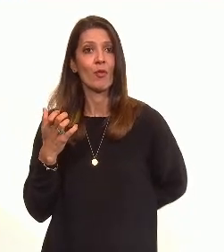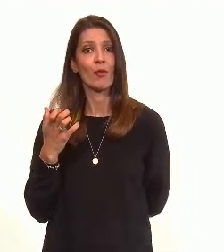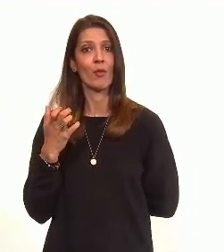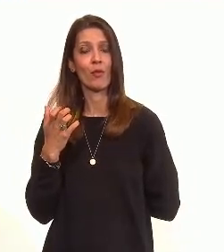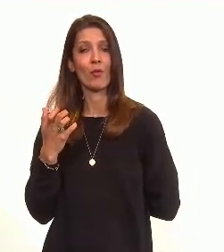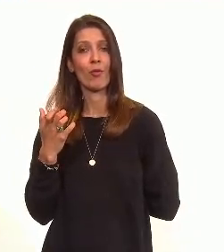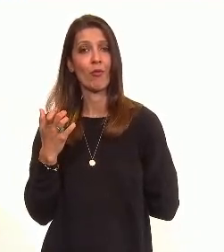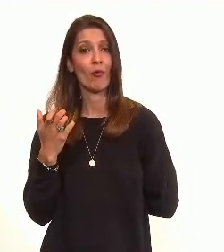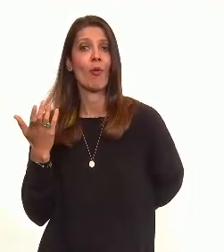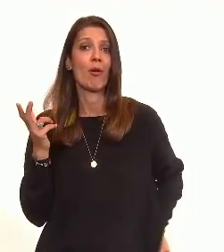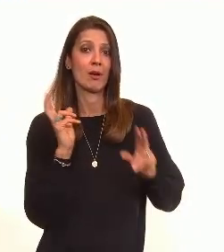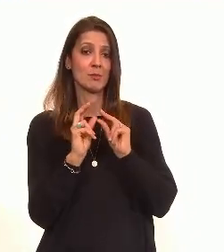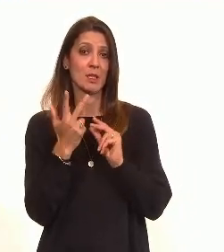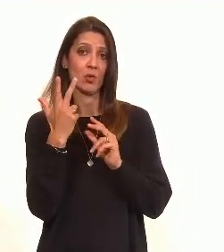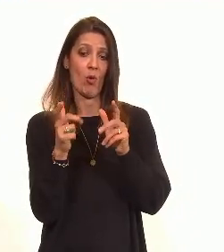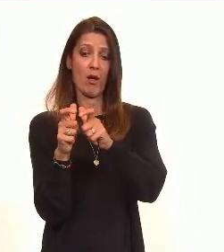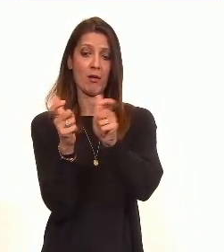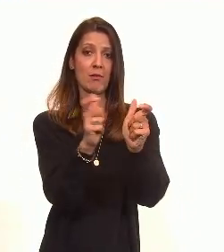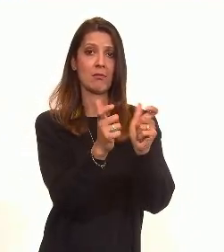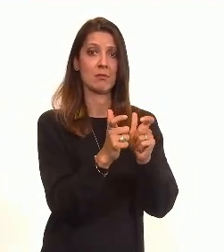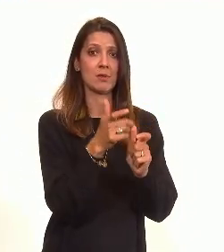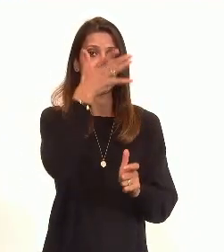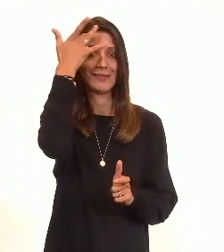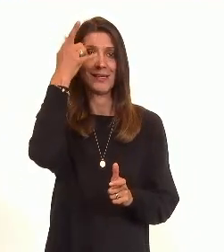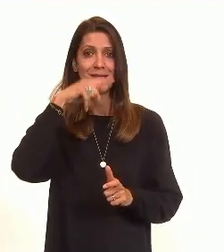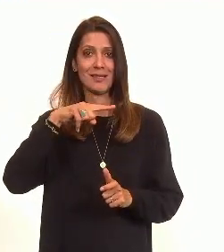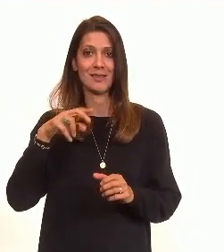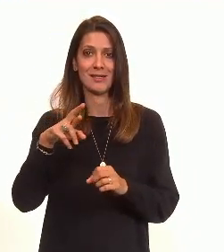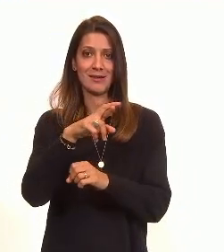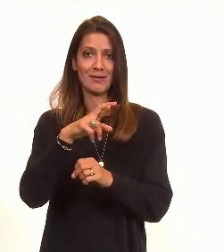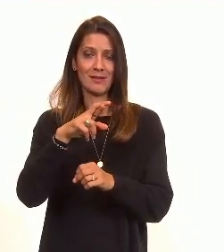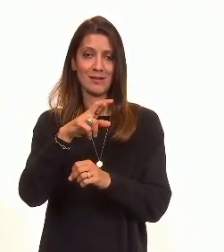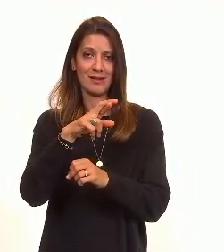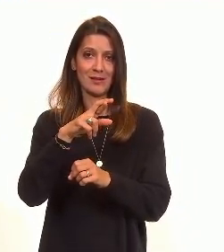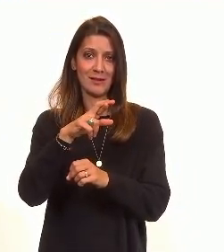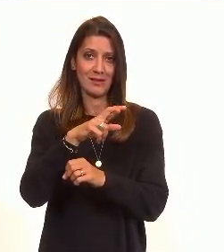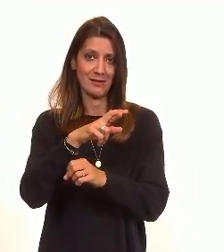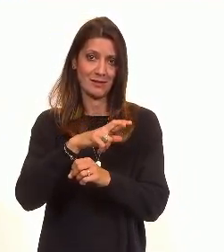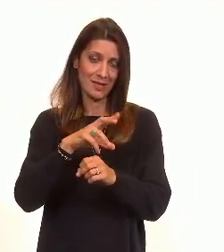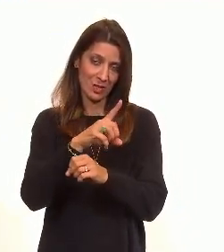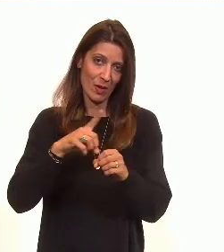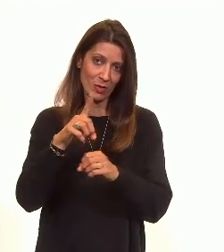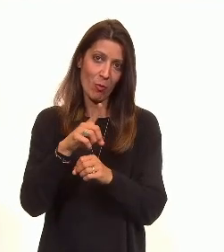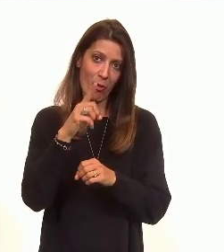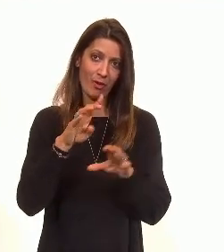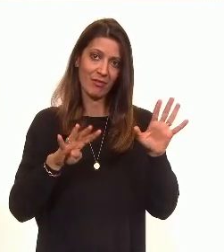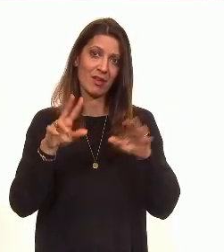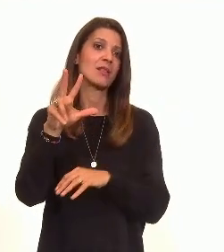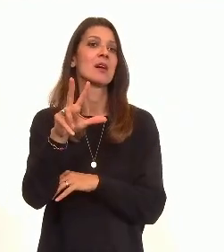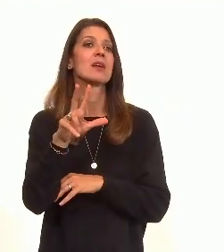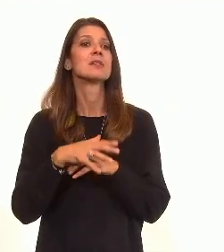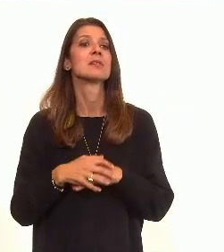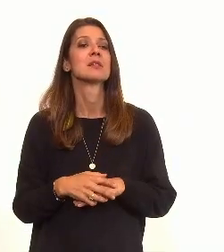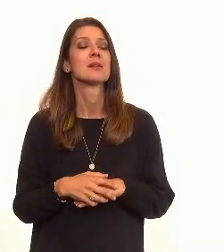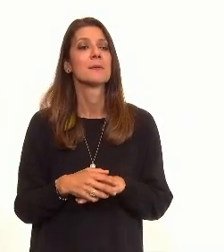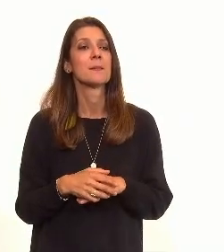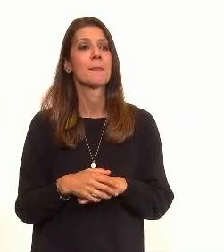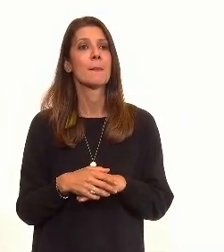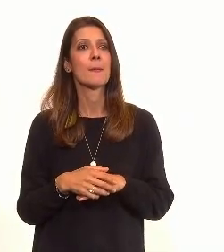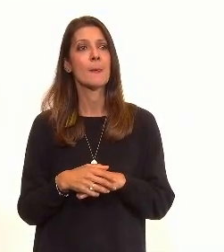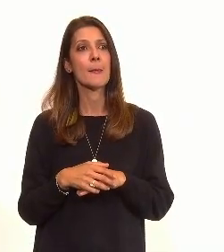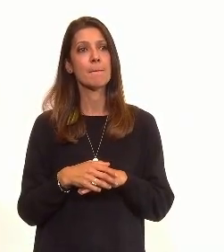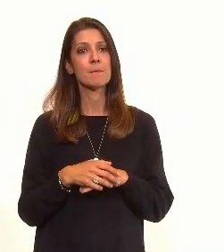droit de vote avant les élections européennes de 2024. On a présenté le jeu et l'a essayé